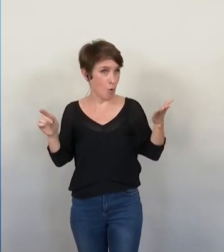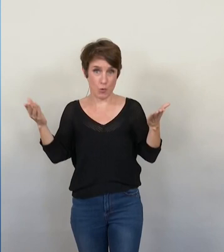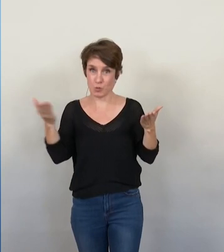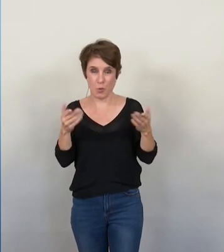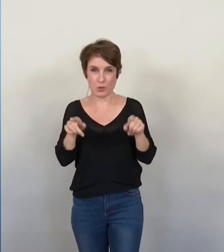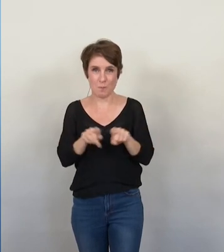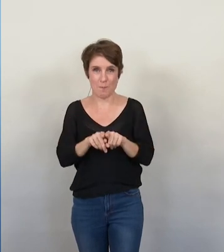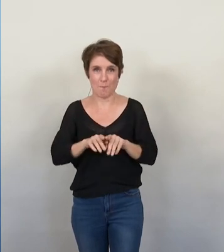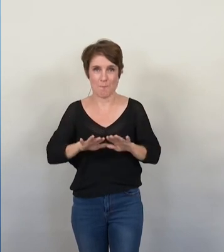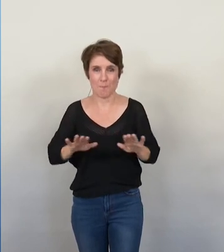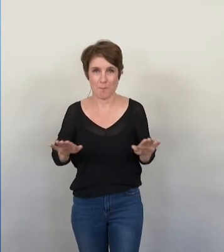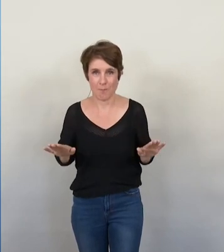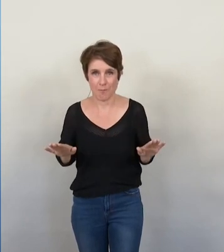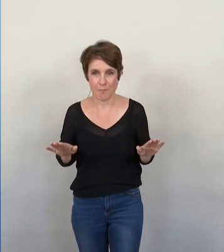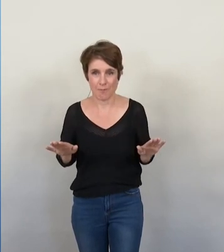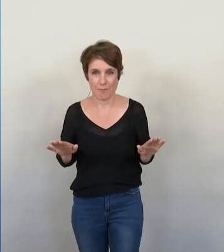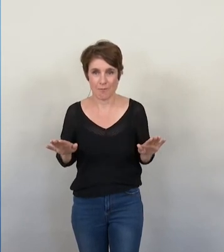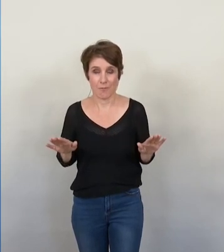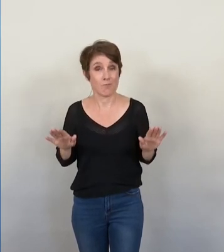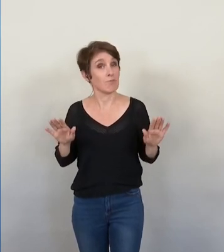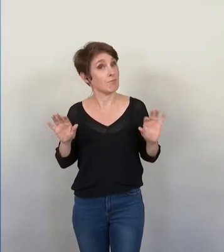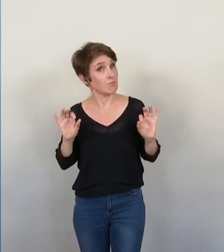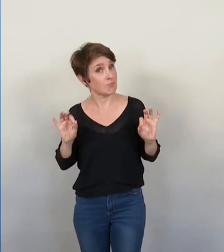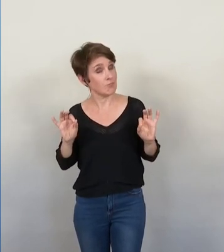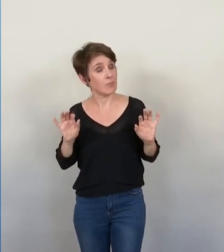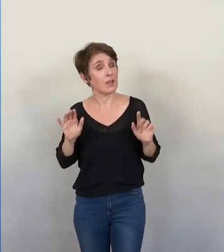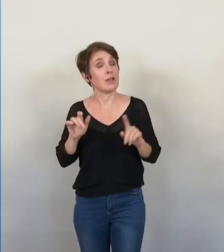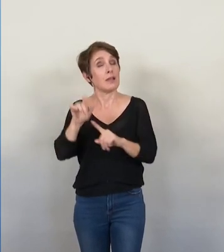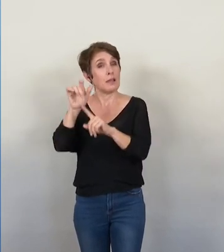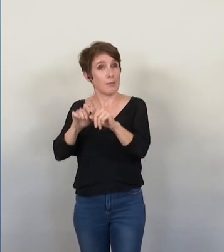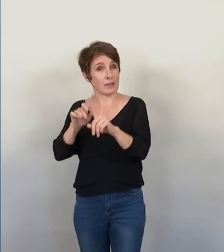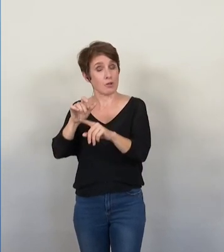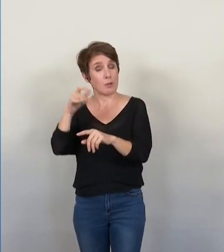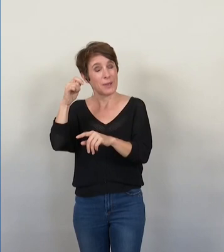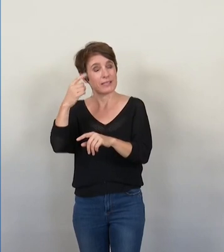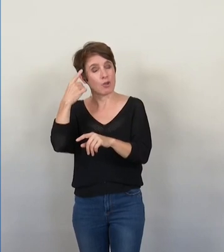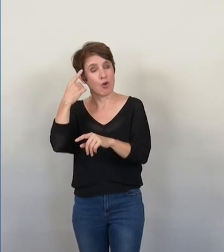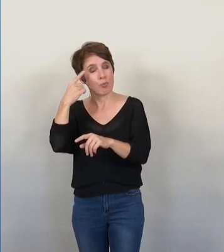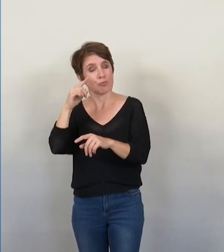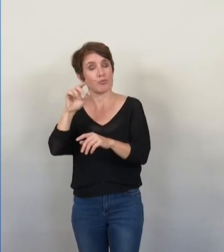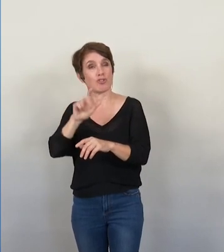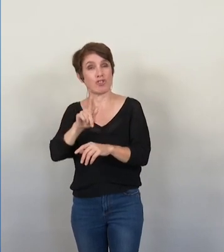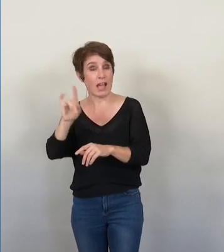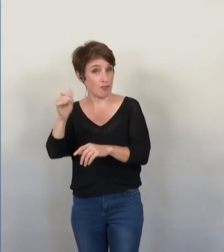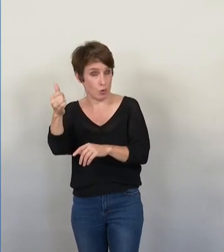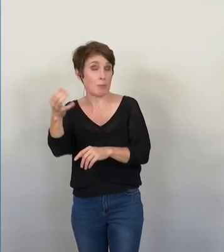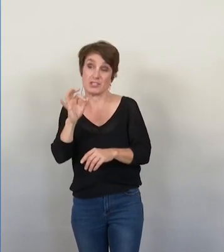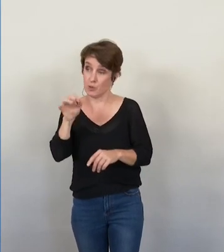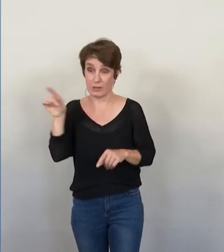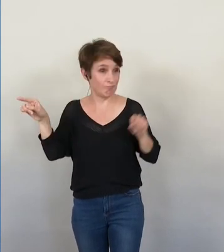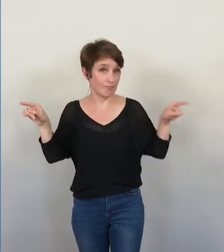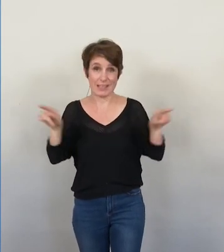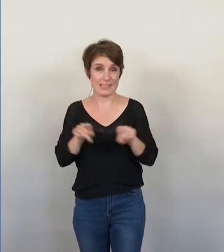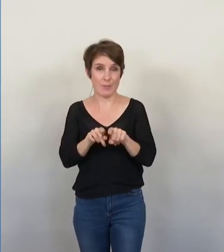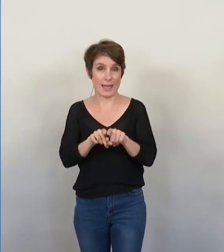vous en conviendrez comme d'ailleurs en a convenu le président de Grenoble habitat clus fast à cette différence pra